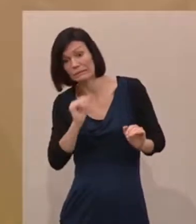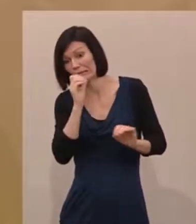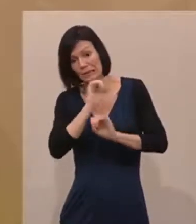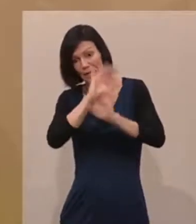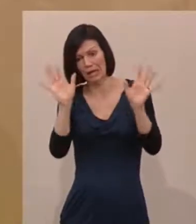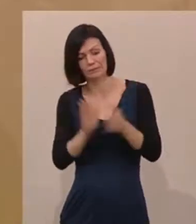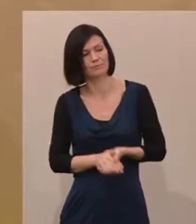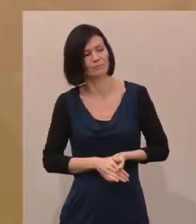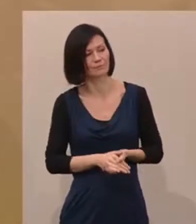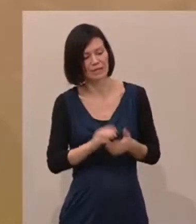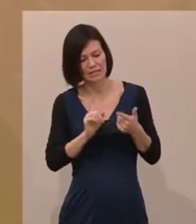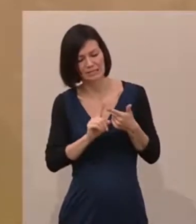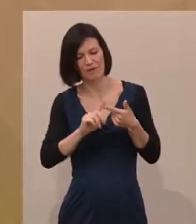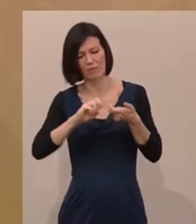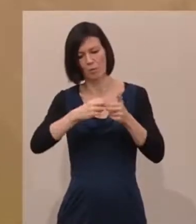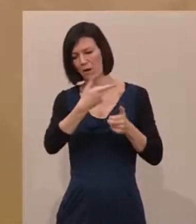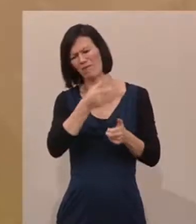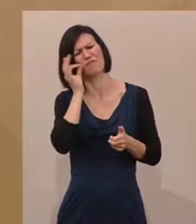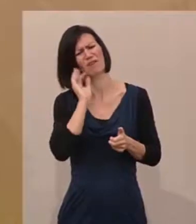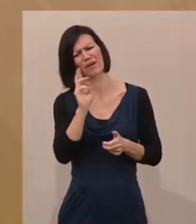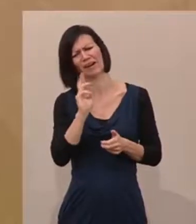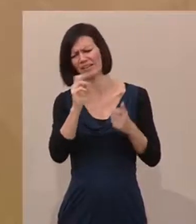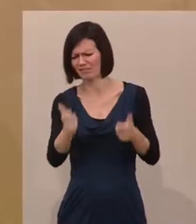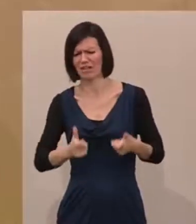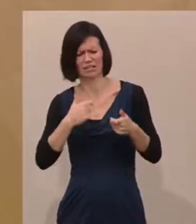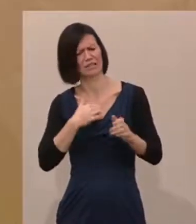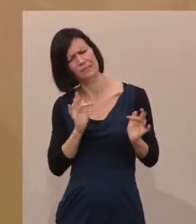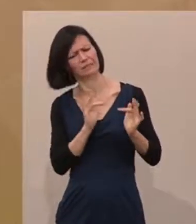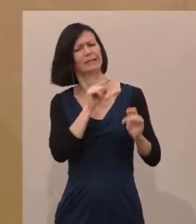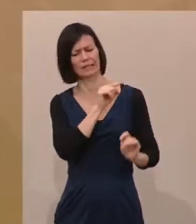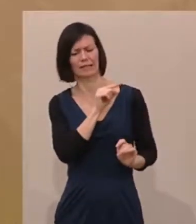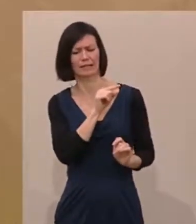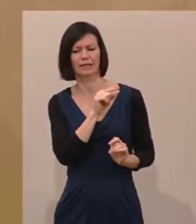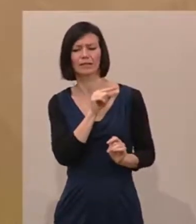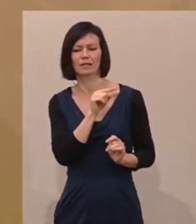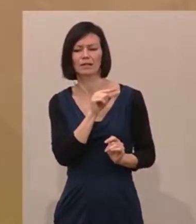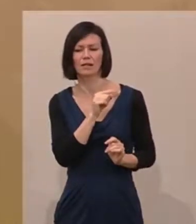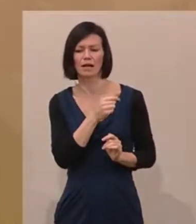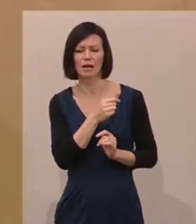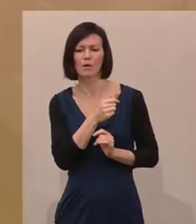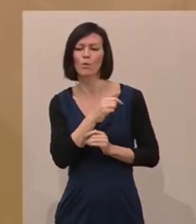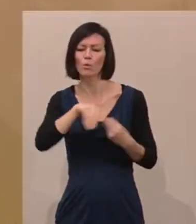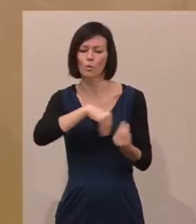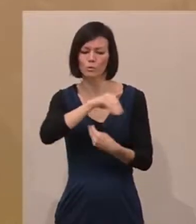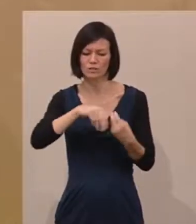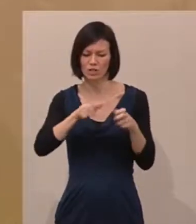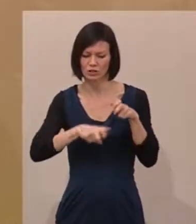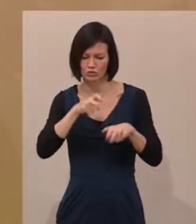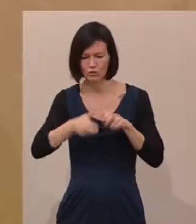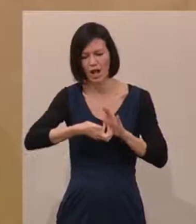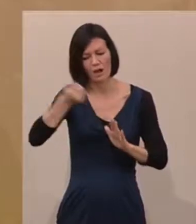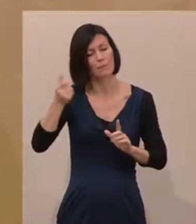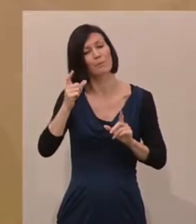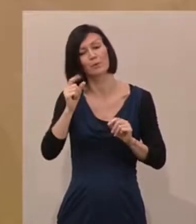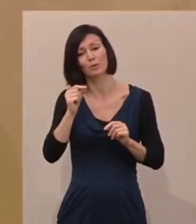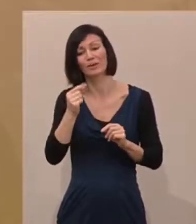Ihnen, Frau Rendi-Wagner, widersprechen, die Abschaffung der Umsatzsteuer auf Mieten führt nicht zu einer